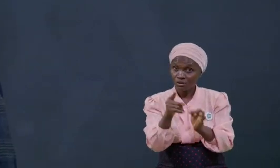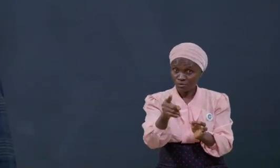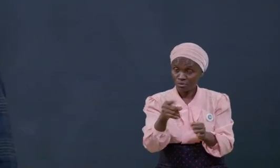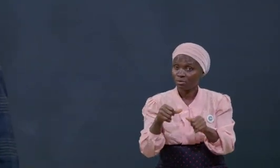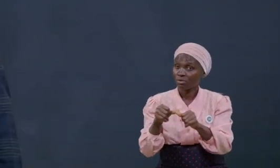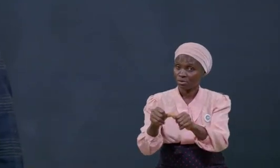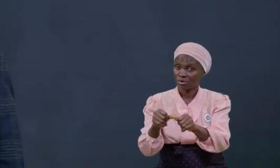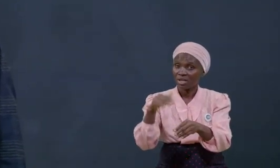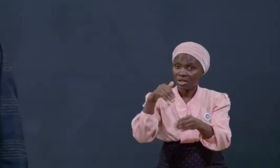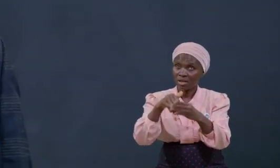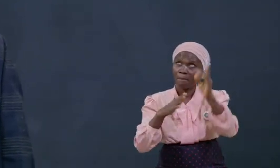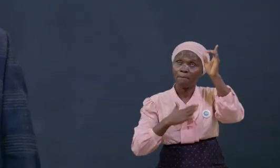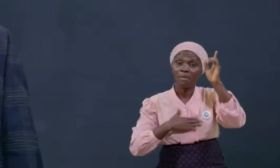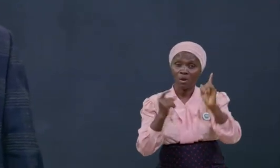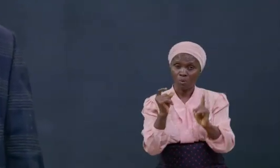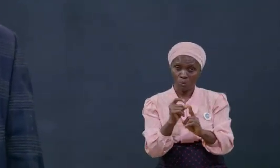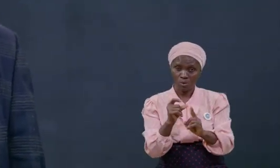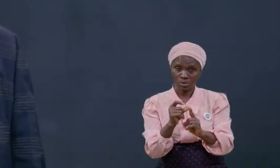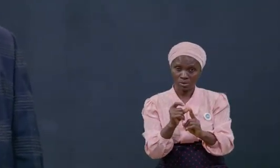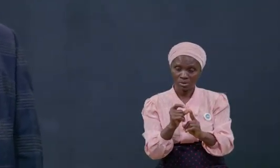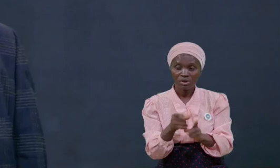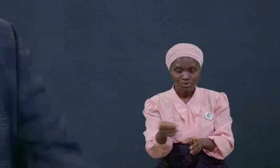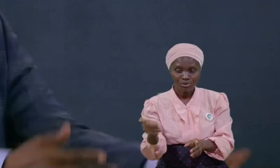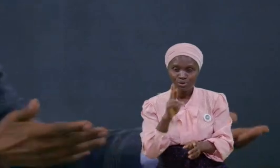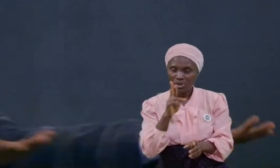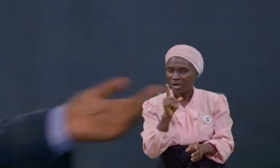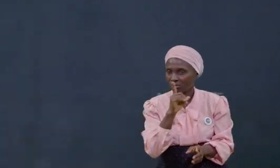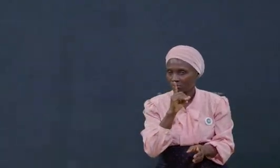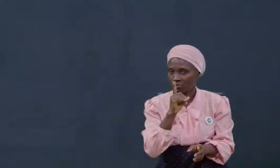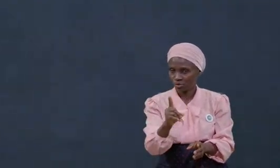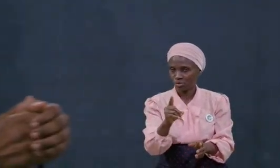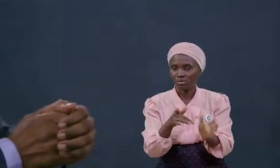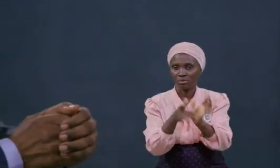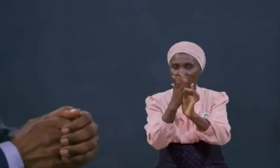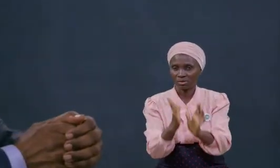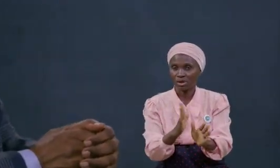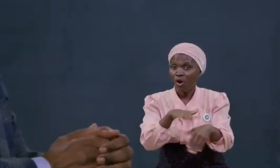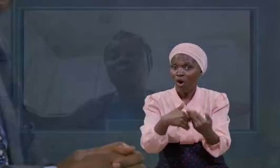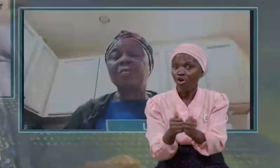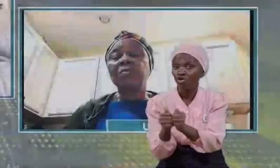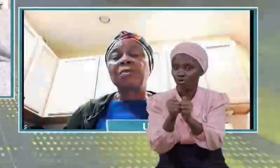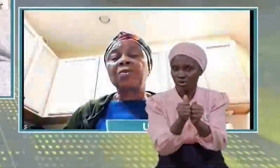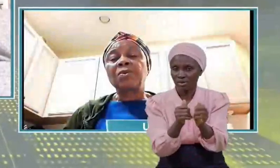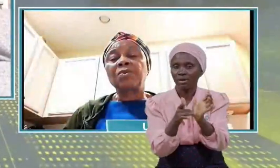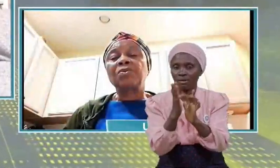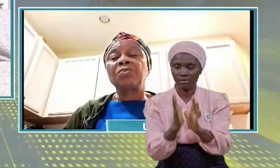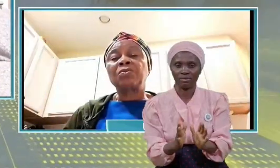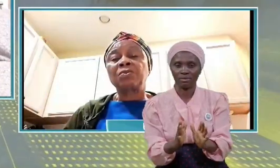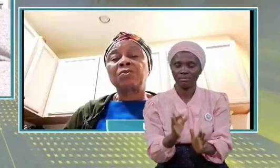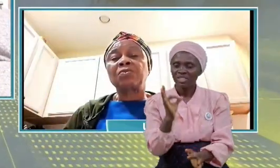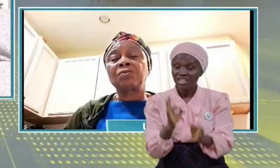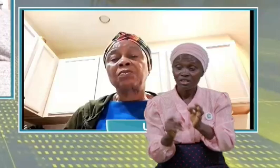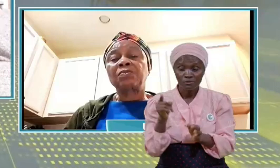parole, ce sont les vrais chrétiens complets. Si vous demeurez, continuez dans ma